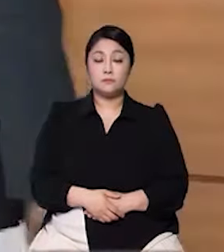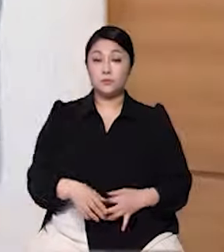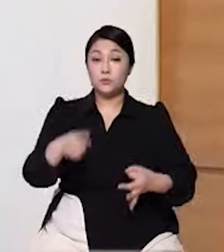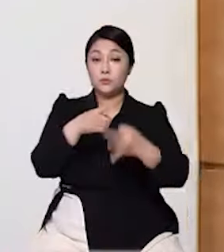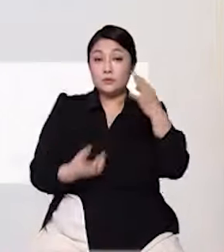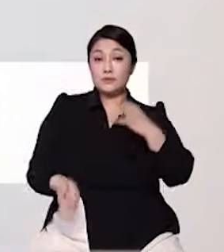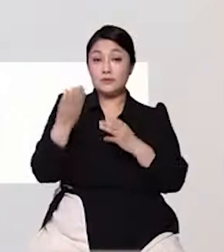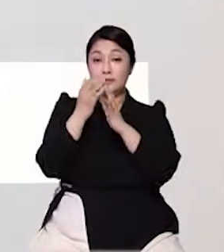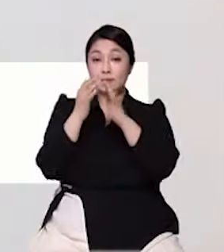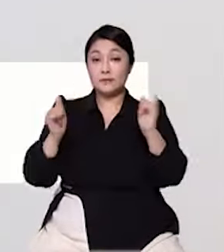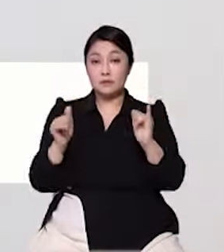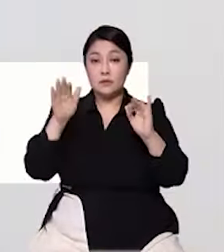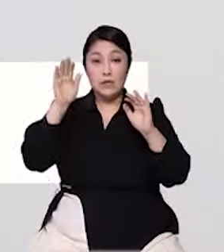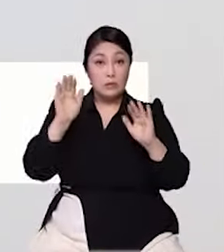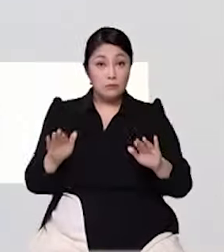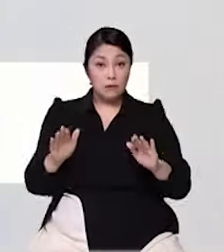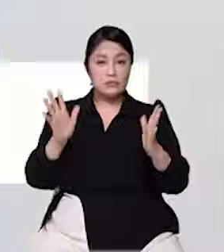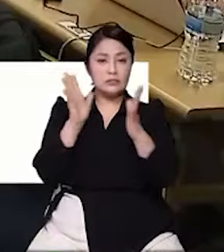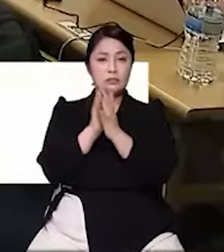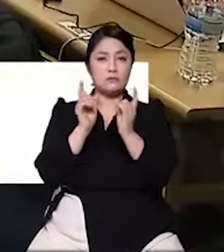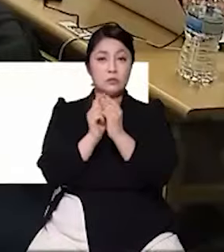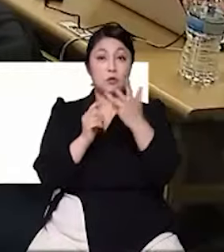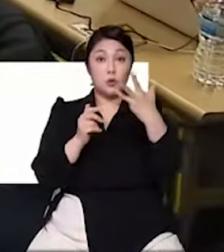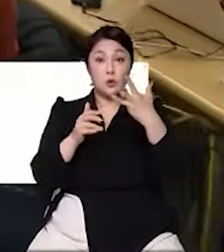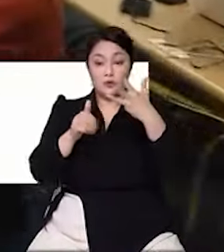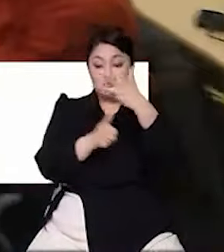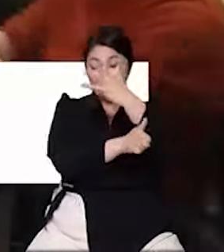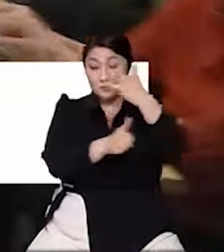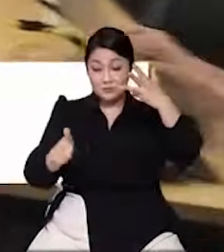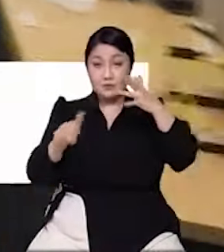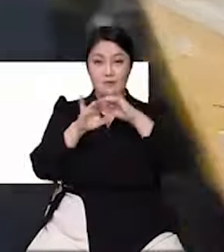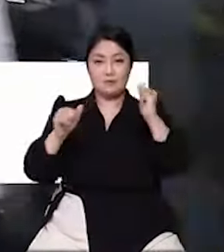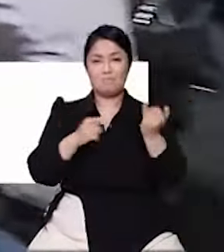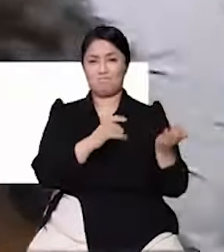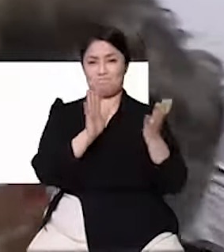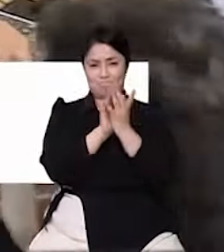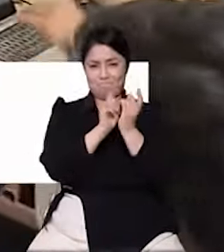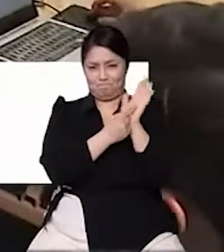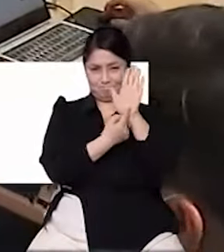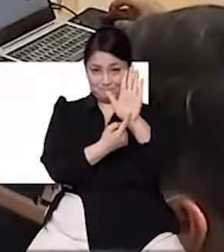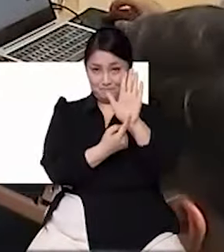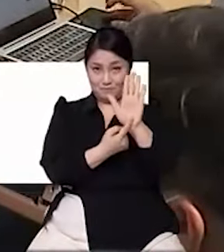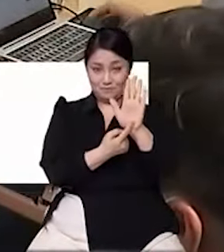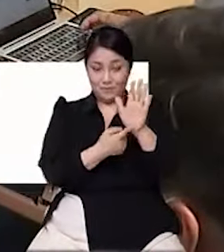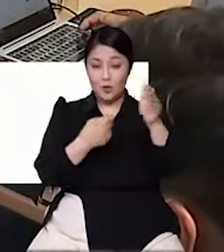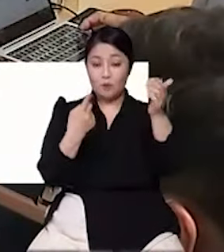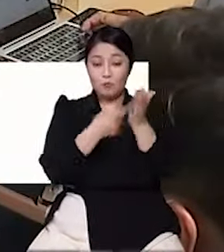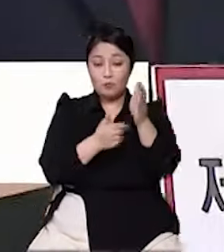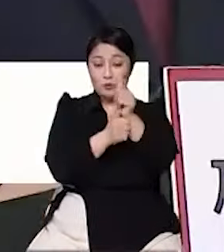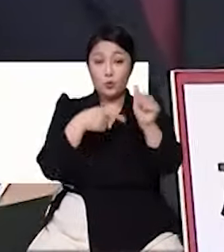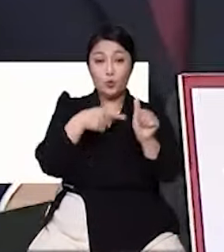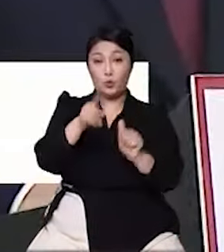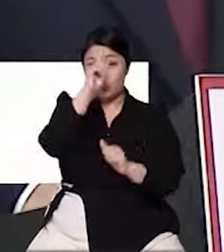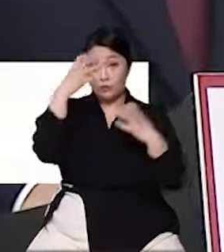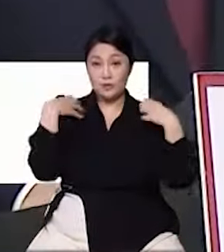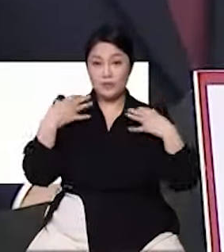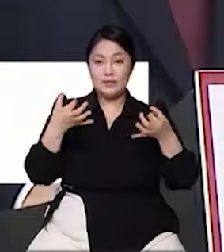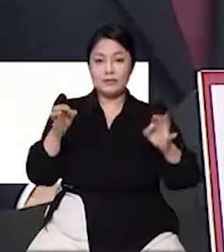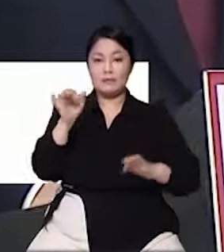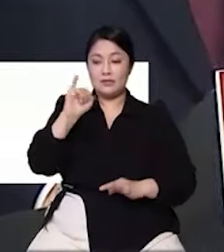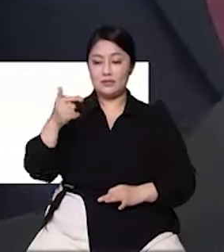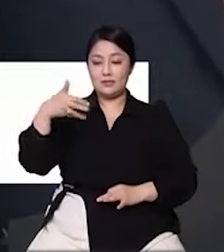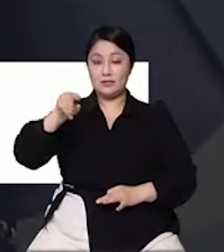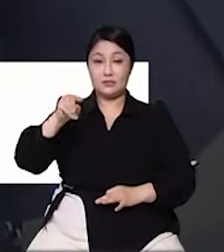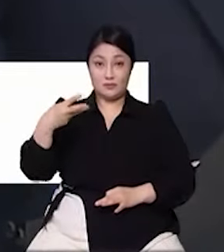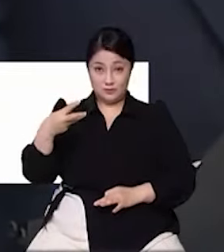유성열 당선인은 이번에도 직접 8명의 장관 후보자 들을 발표 있습니다 부총리 겸 교육부 장관의 는 김인철 전